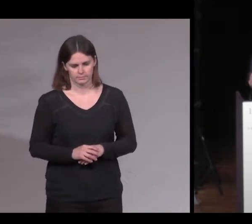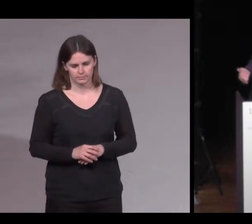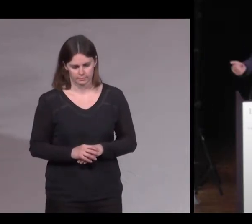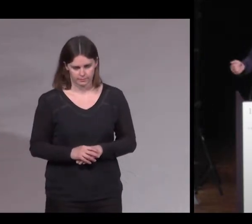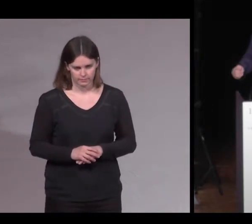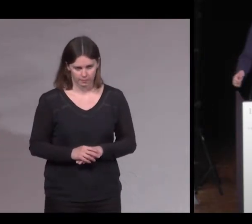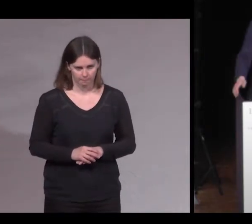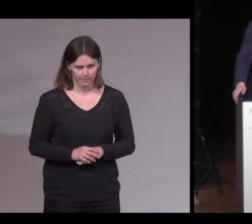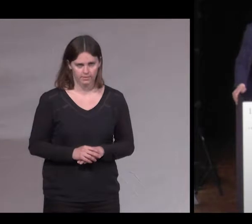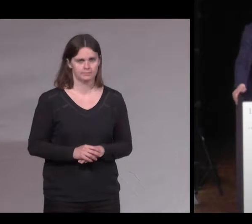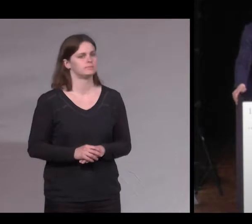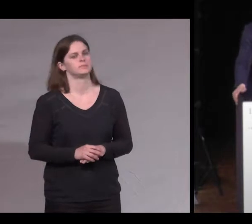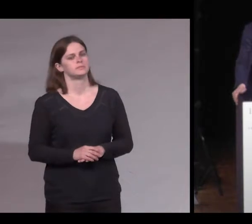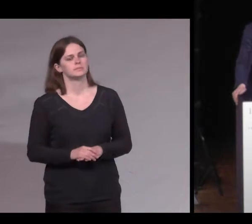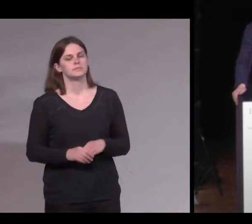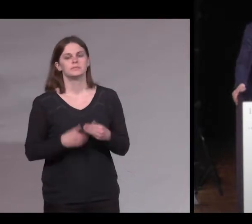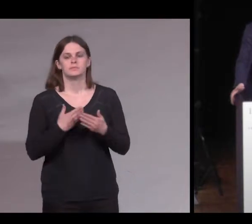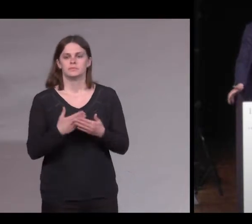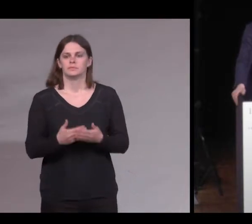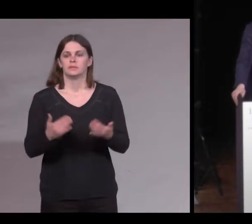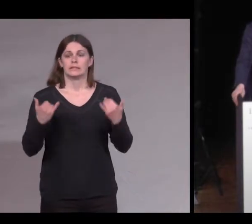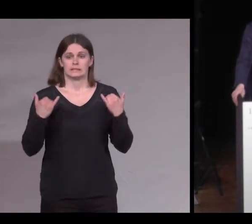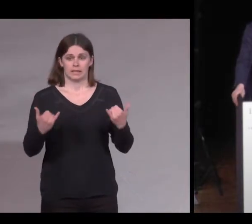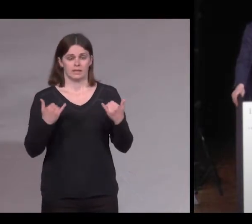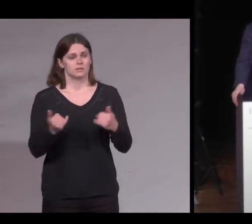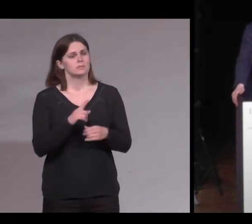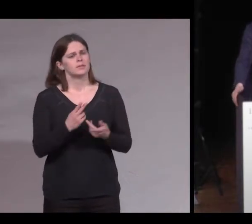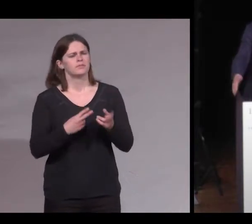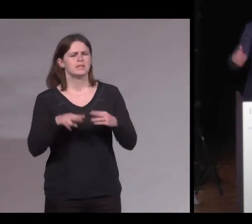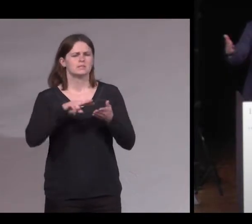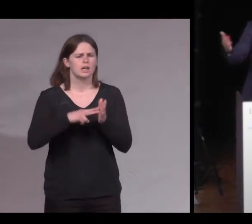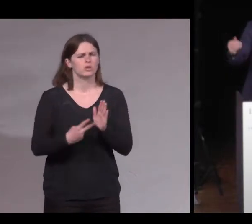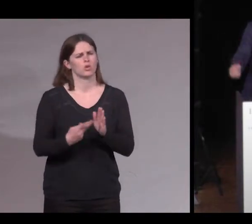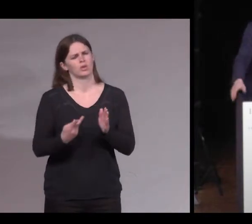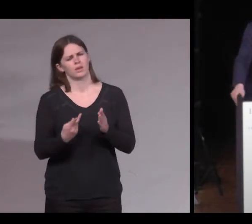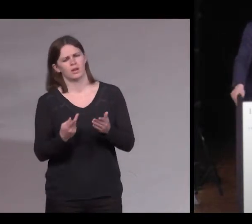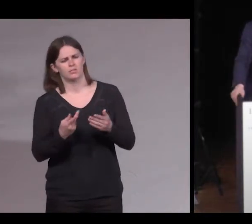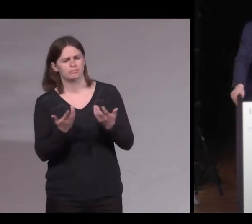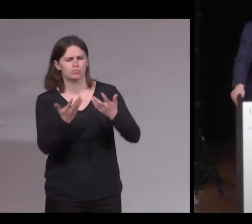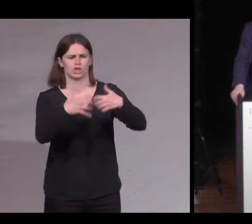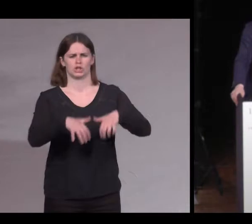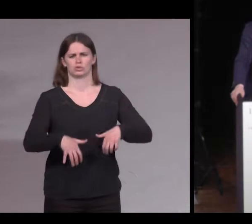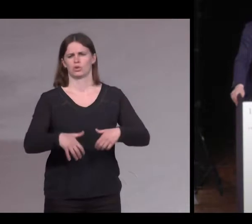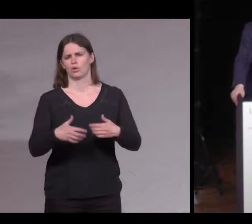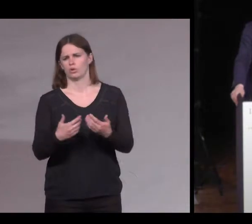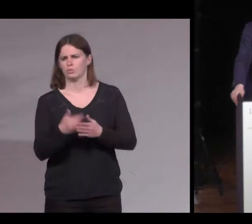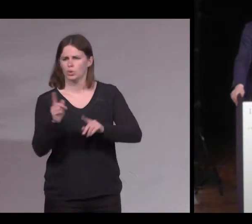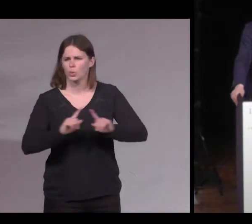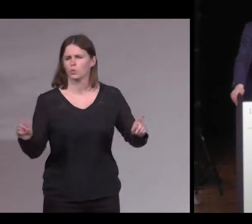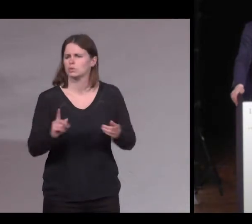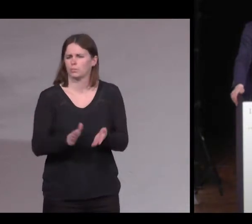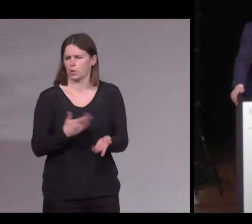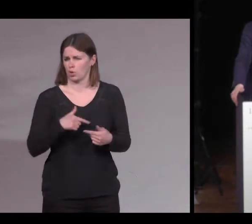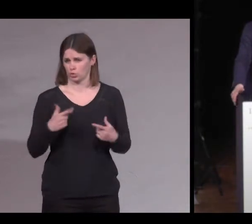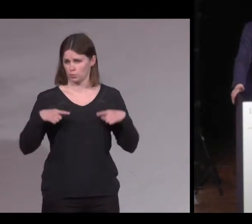A proč? Proč v podstatě používáme ICT technologie? Používáme internet věcí, třeba ve zdravotnických zařízeních. My se